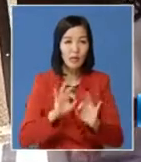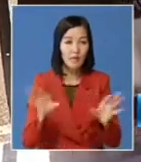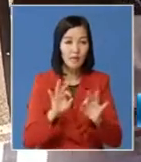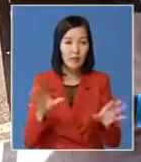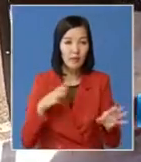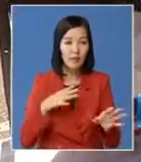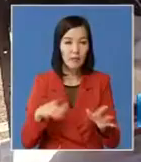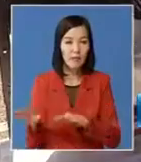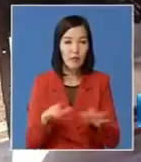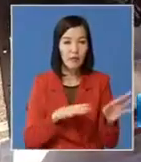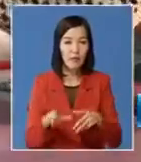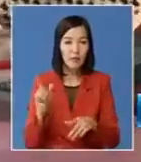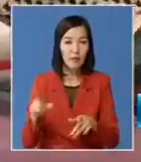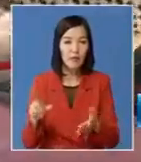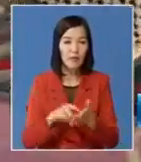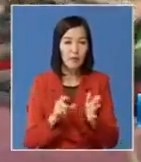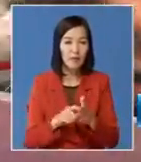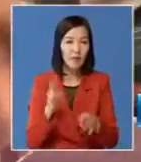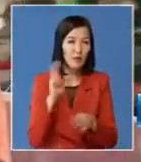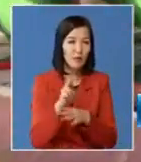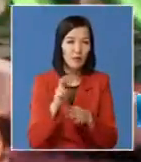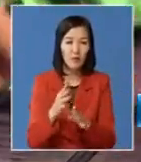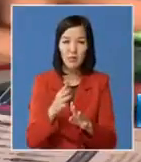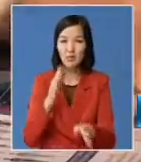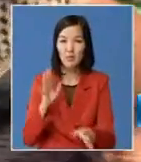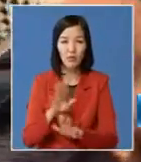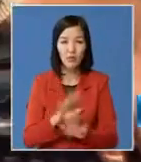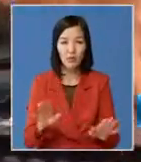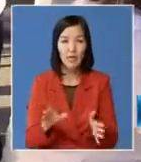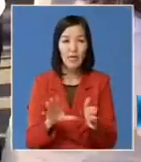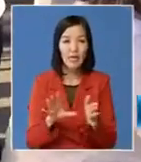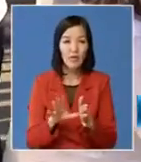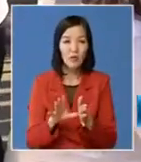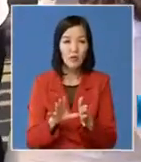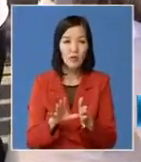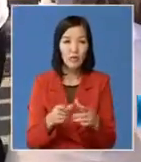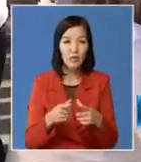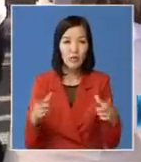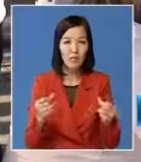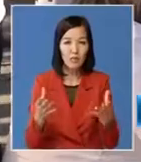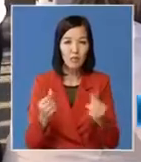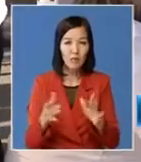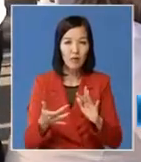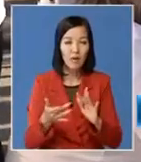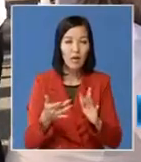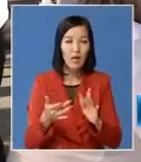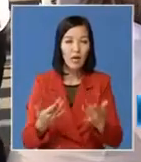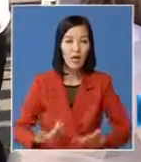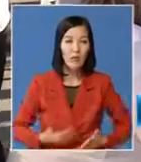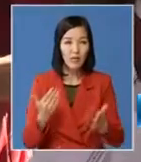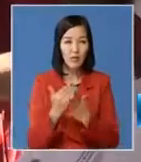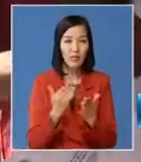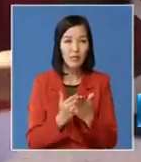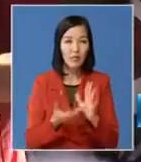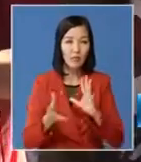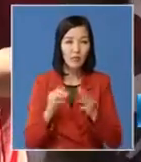берді. Шара барысында азаматтар кабинет жағалап кезек күтпей-ақ, электронды жүйе бойынша анықтамалар алып, әлеуметтік бағдарламалар бойынша сауалдарына